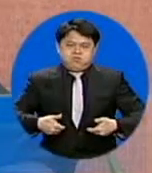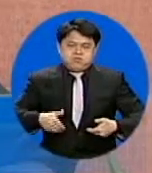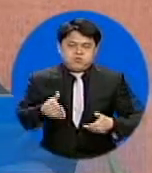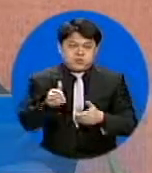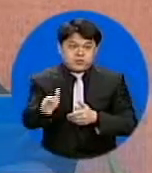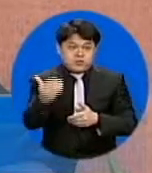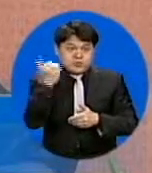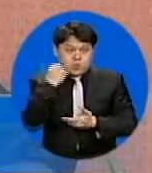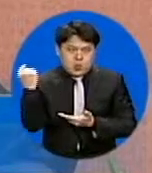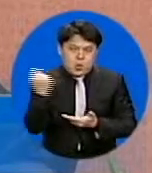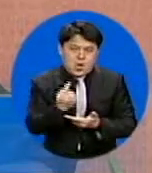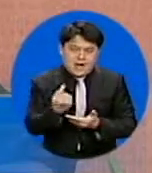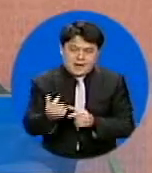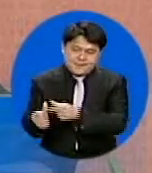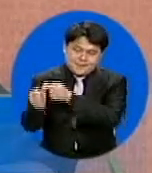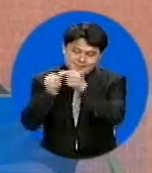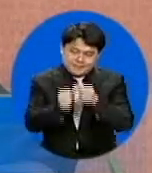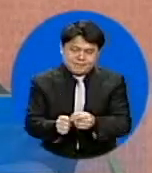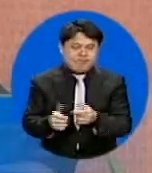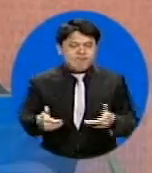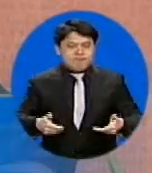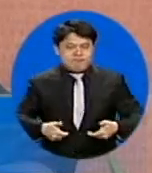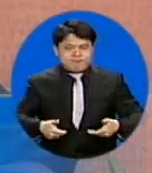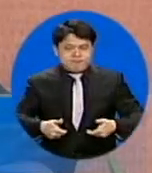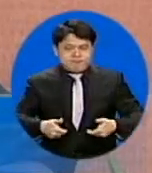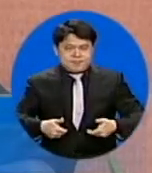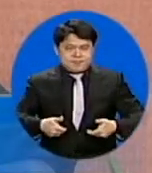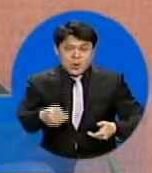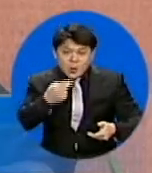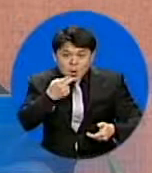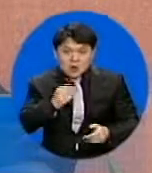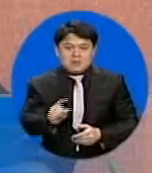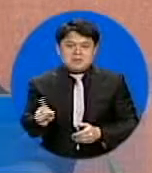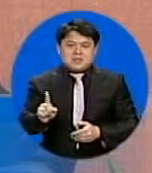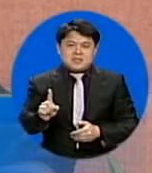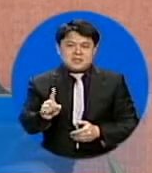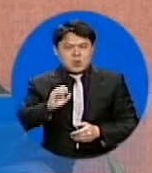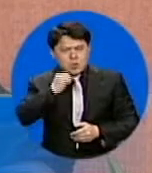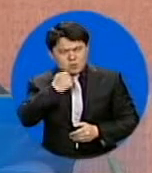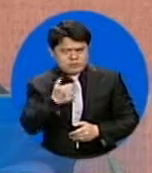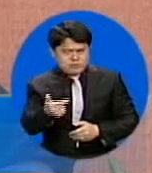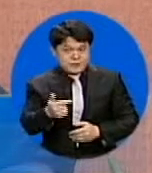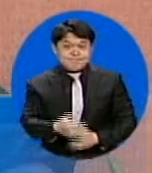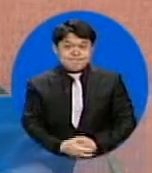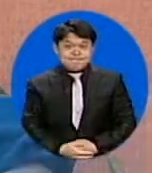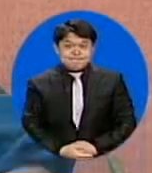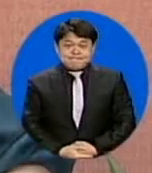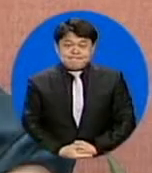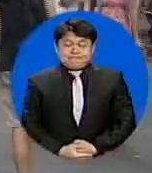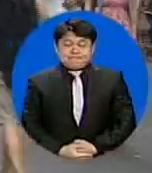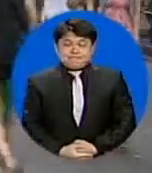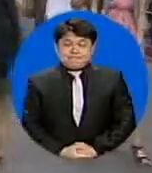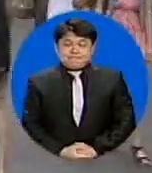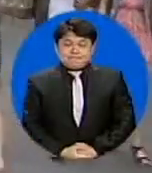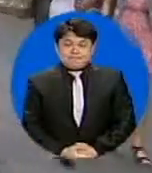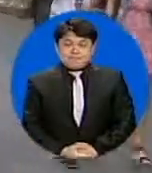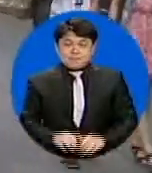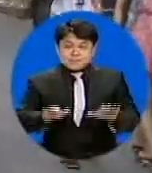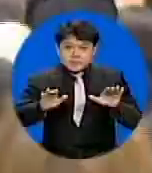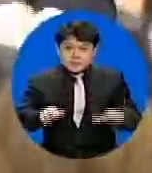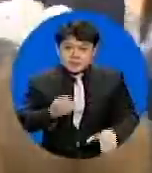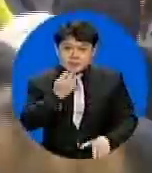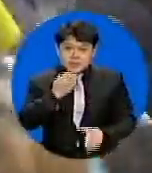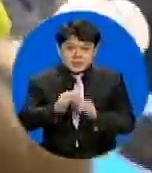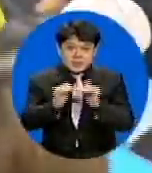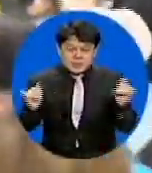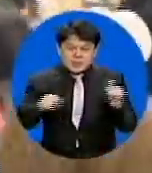그 전문직 인력이 배치되지 않으면은 이렇게 조금 더 어려움이 있다고 생각합니다. 현재 서울